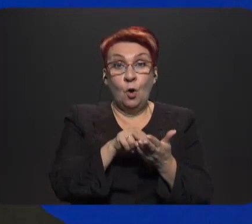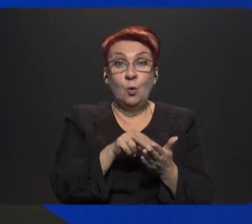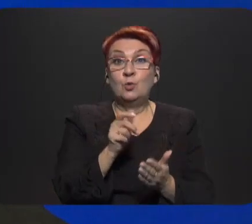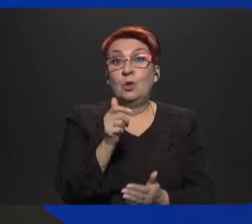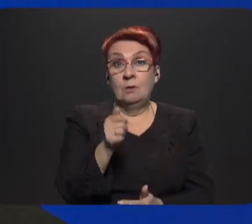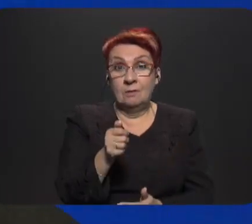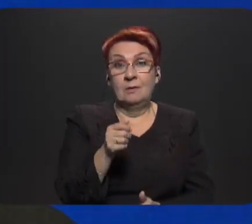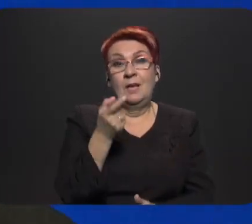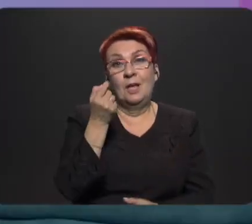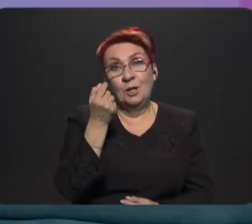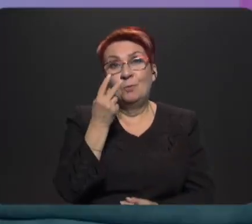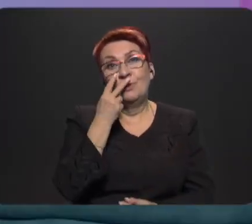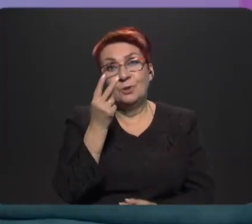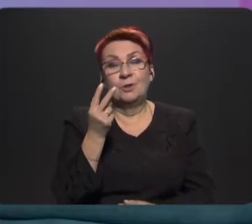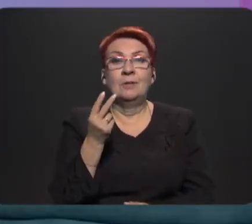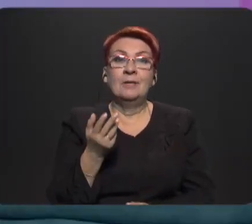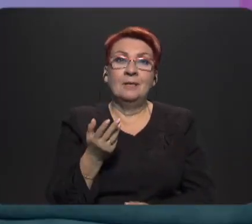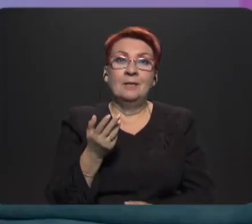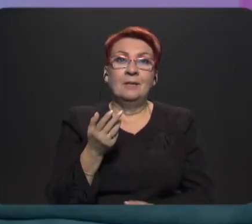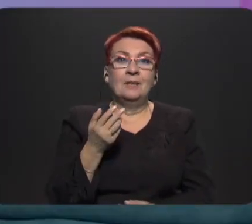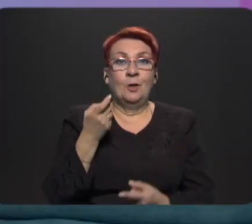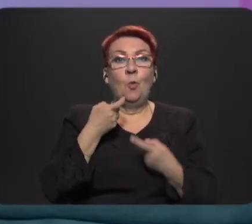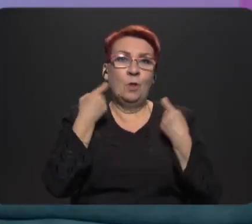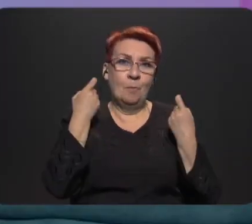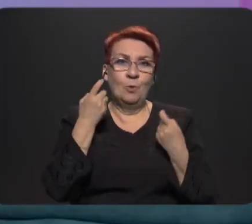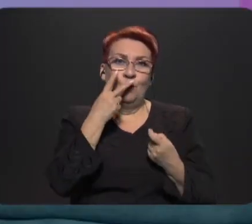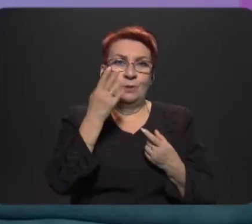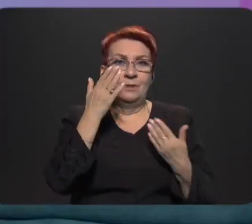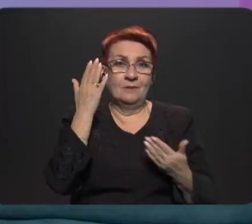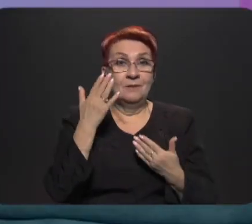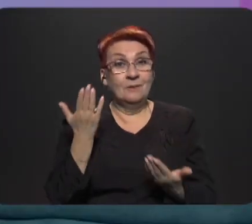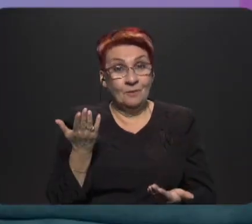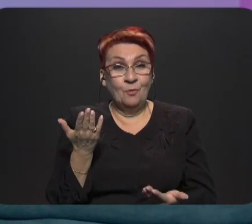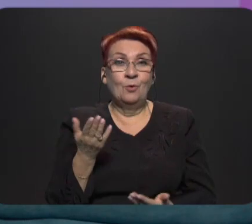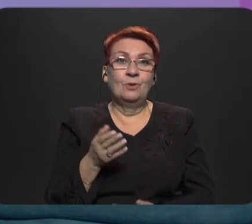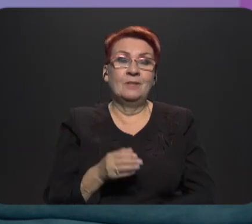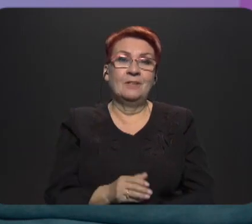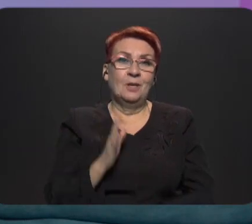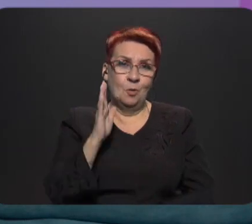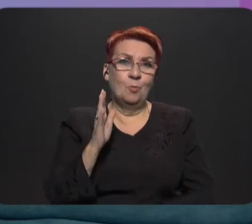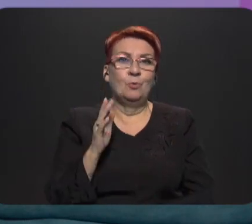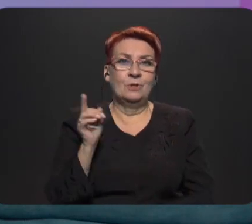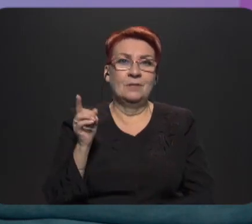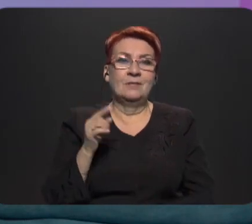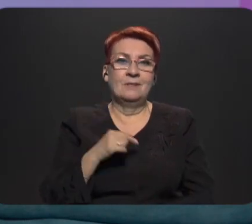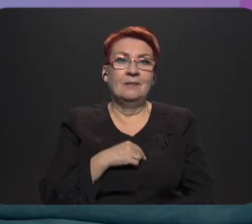плане даже будет польза. Поэтому я и говорю, что у нас есть кнопочка важная. Но много в